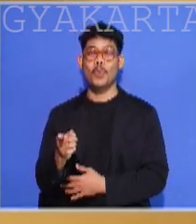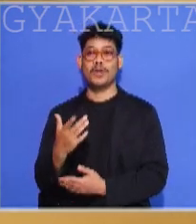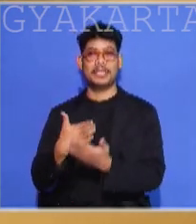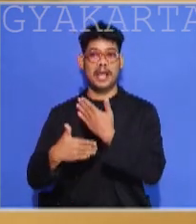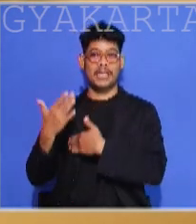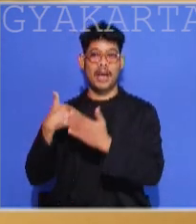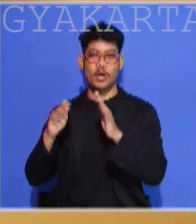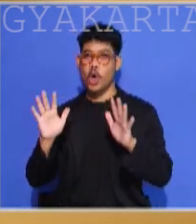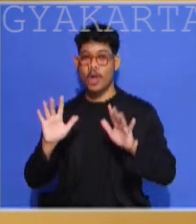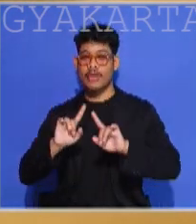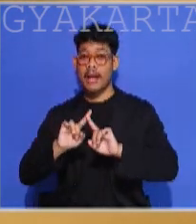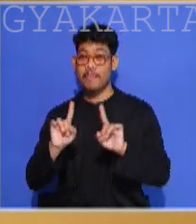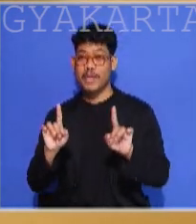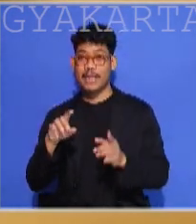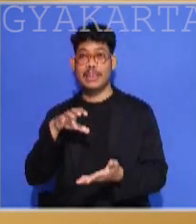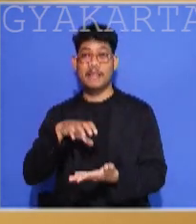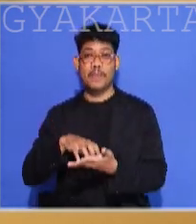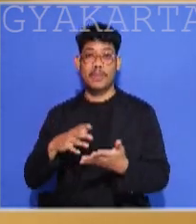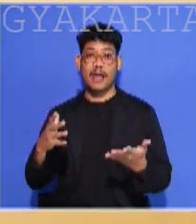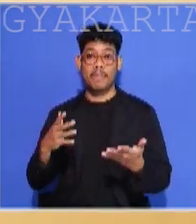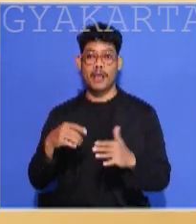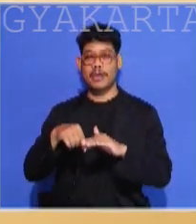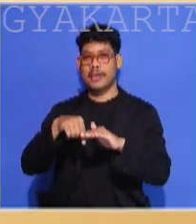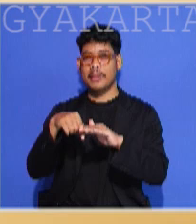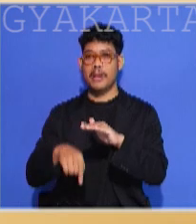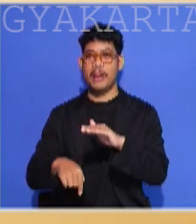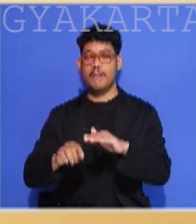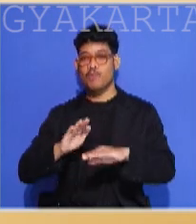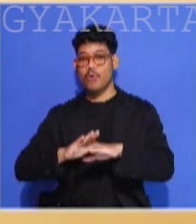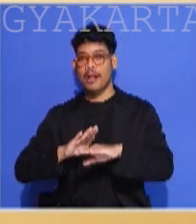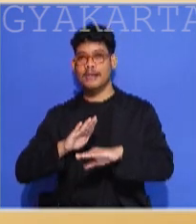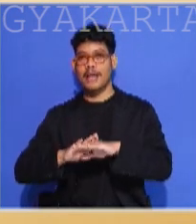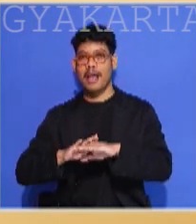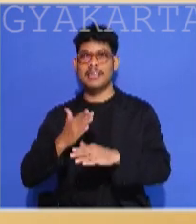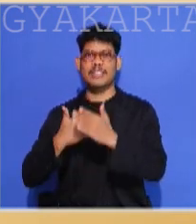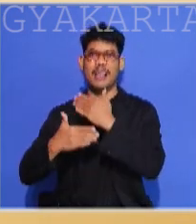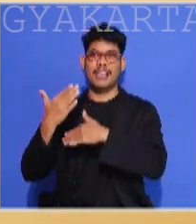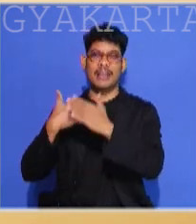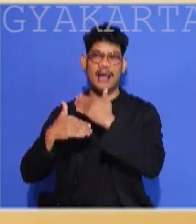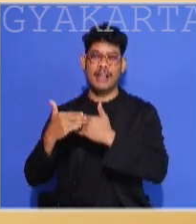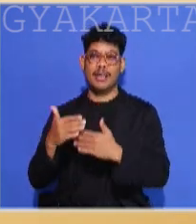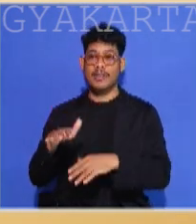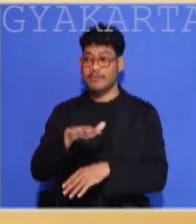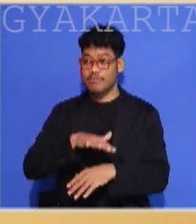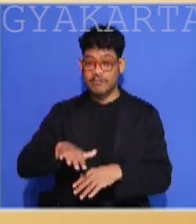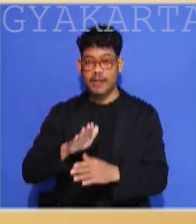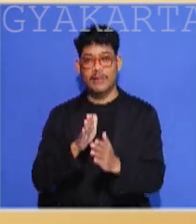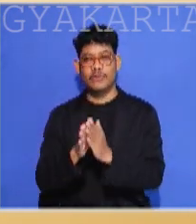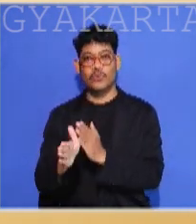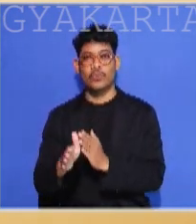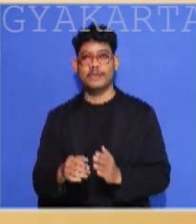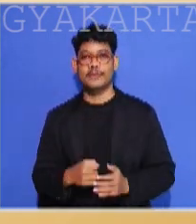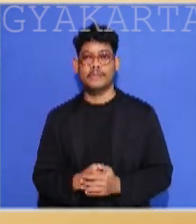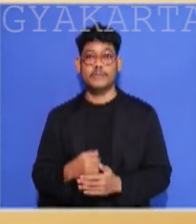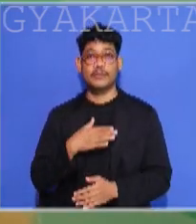tapi juga sebagai wadah untuk mendalami dan merasakan budaya serta sejarah kotak gede secara langsung mengunjungi museum